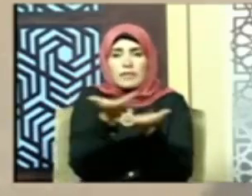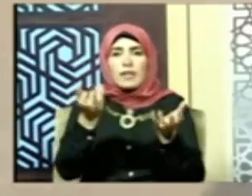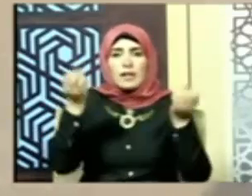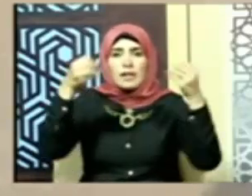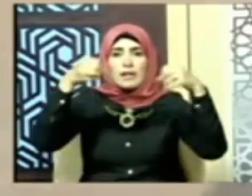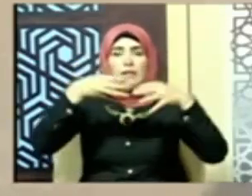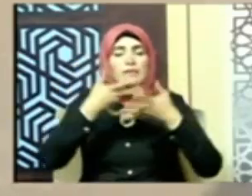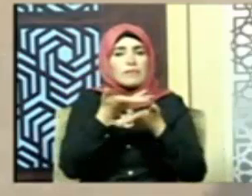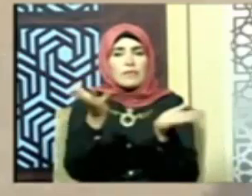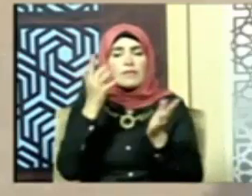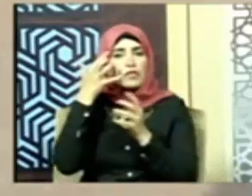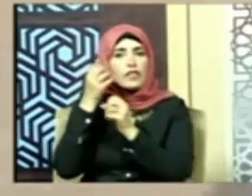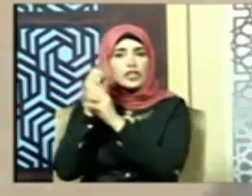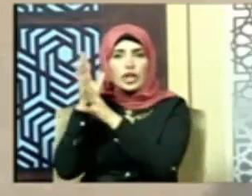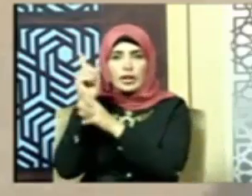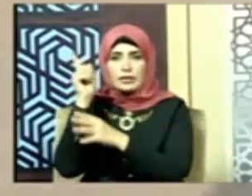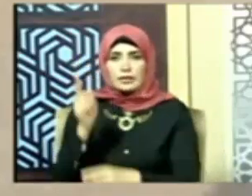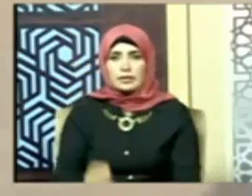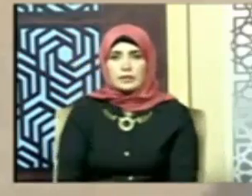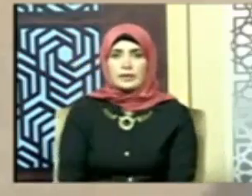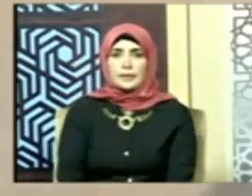ينفق كيف يشاء.